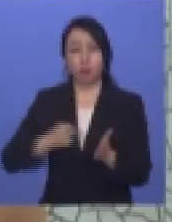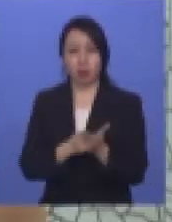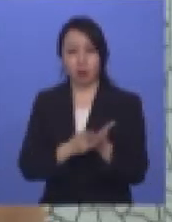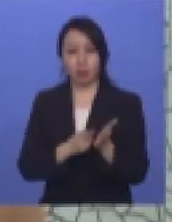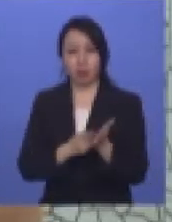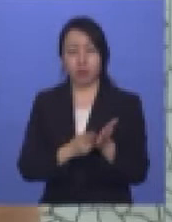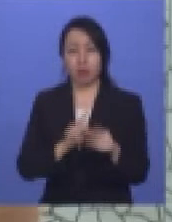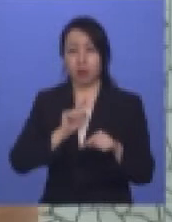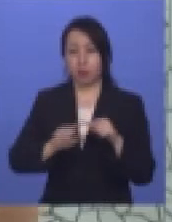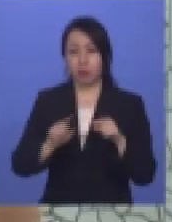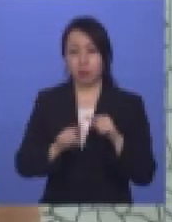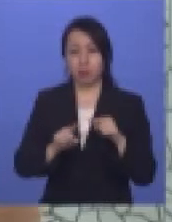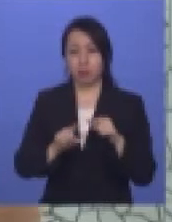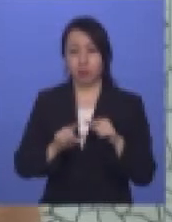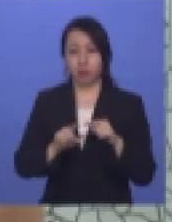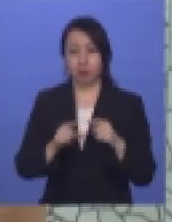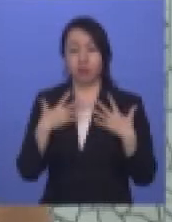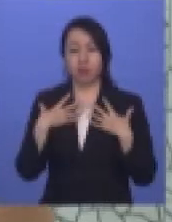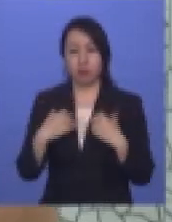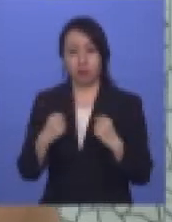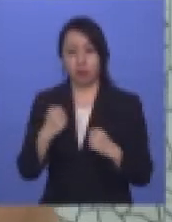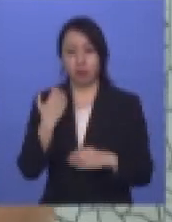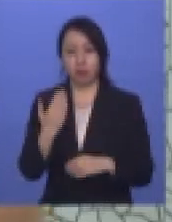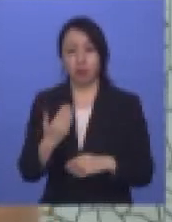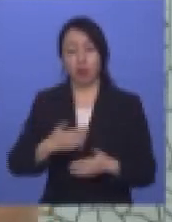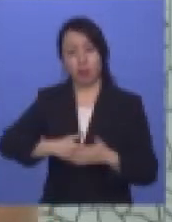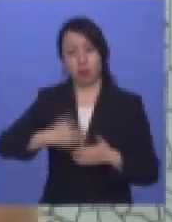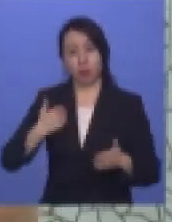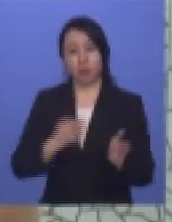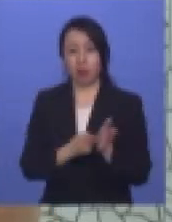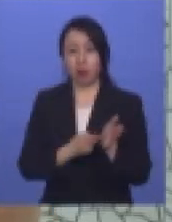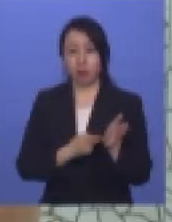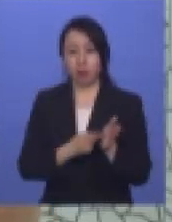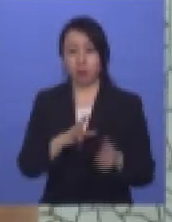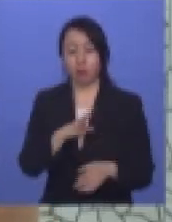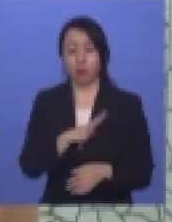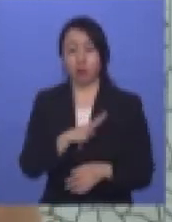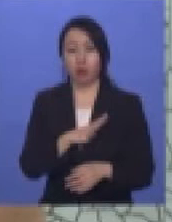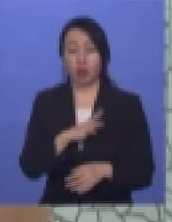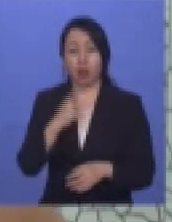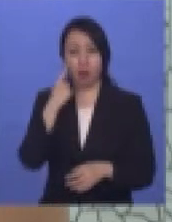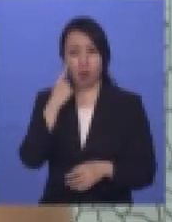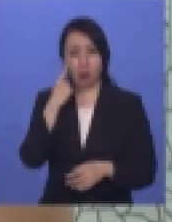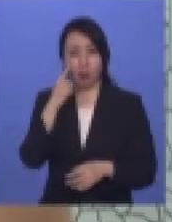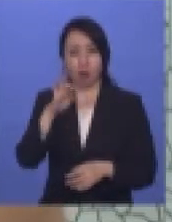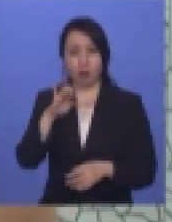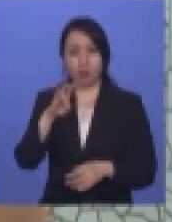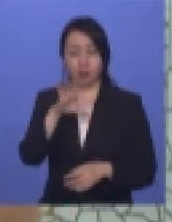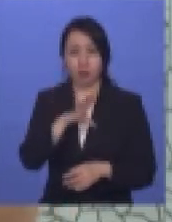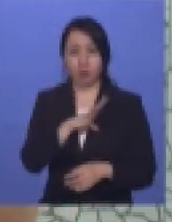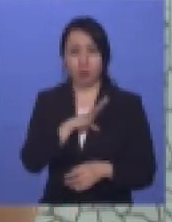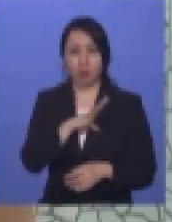и быстрейшему его выздоровлению. Раньше, когда оперировали по поводу катаракты, пациент находился